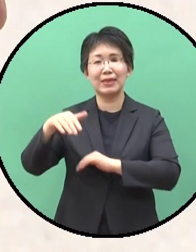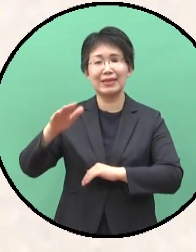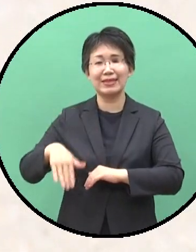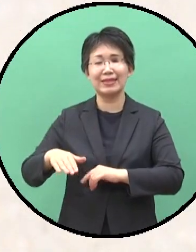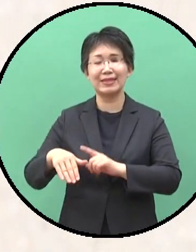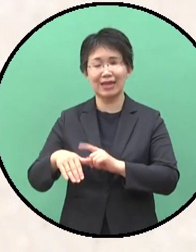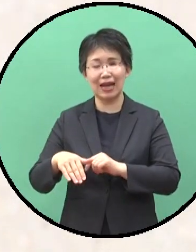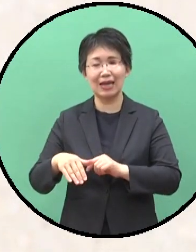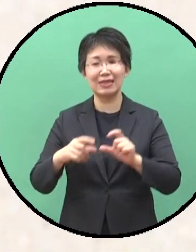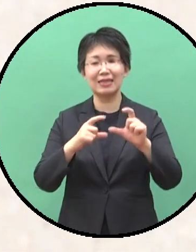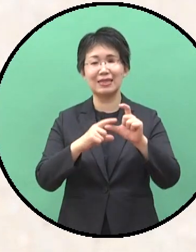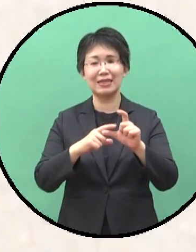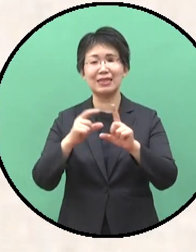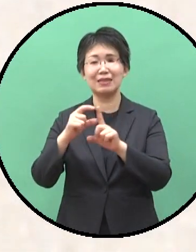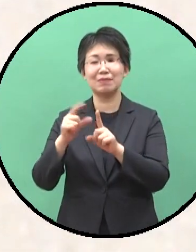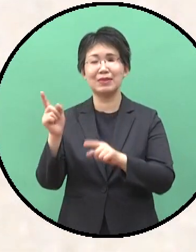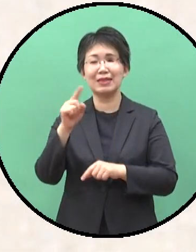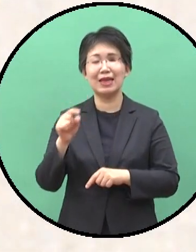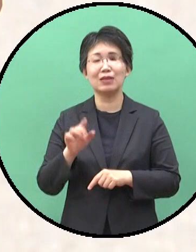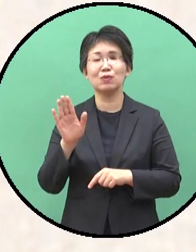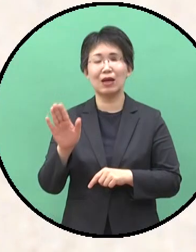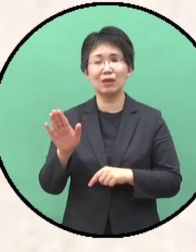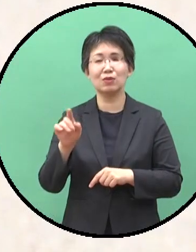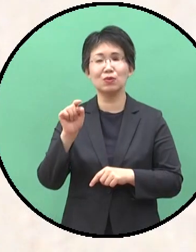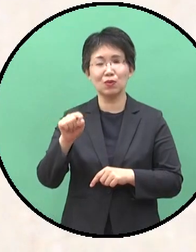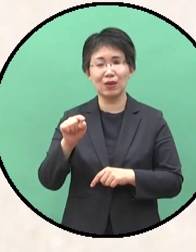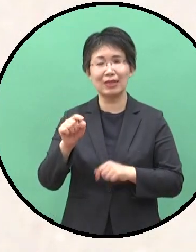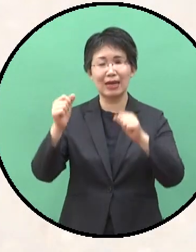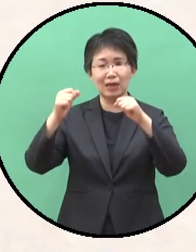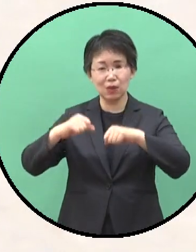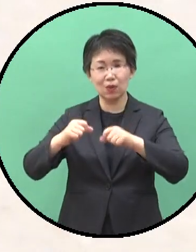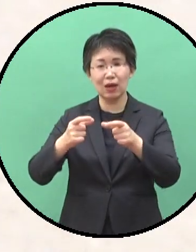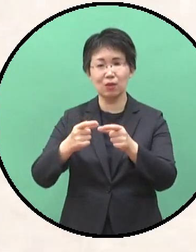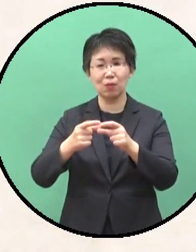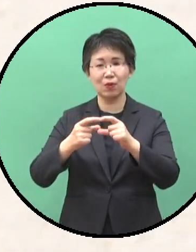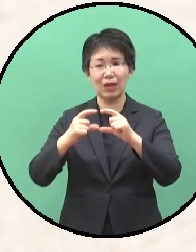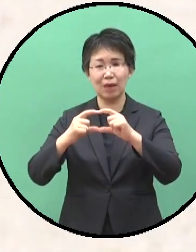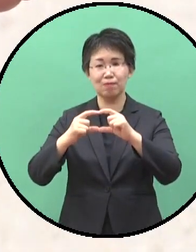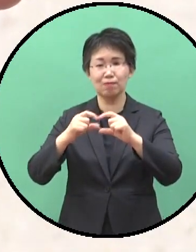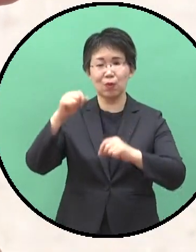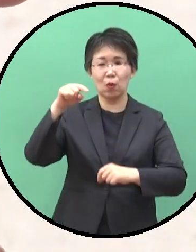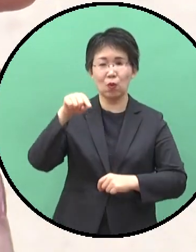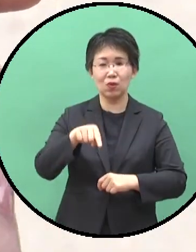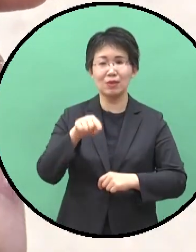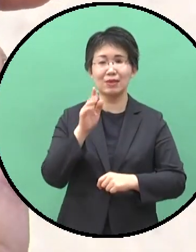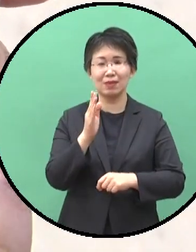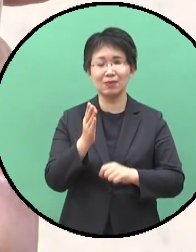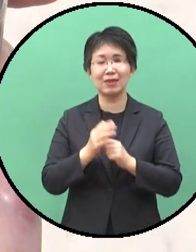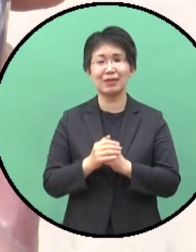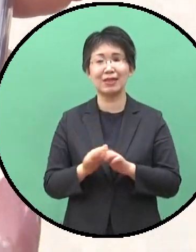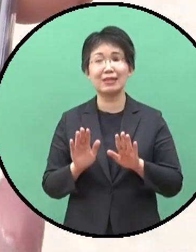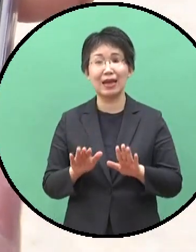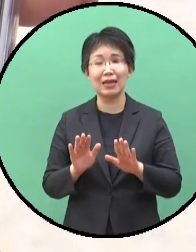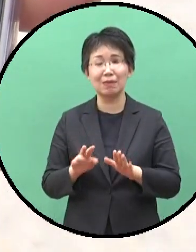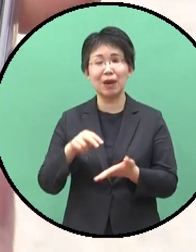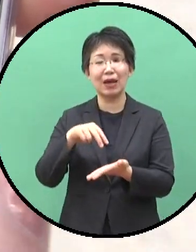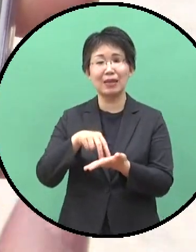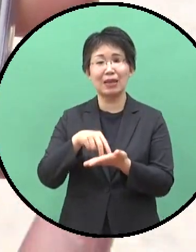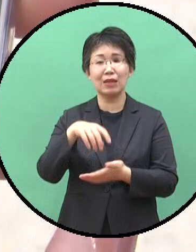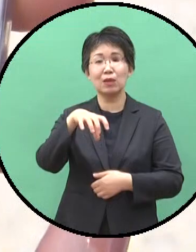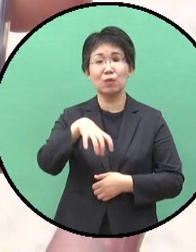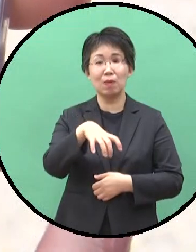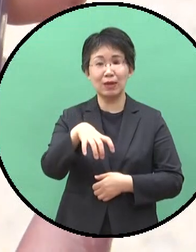のがあります、ね、 はい、GPS 押していただいて許可を押していただきます。そうしますと今立っている場所